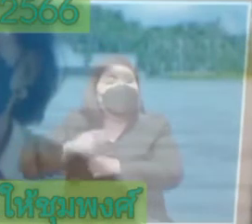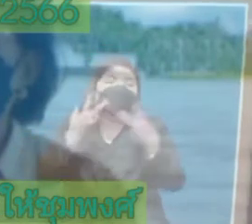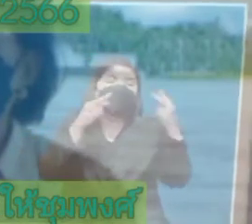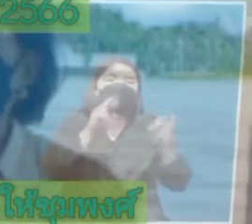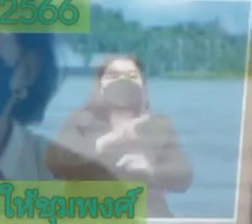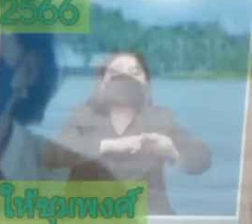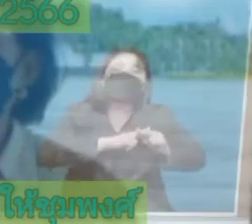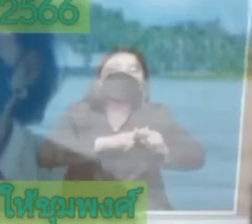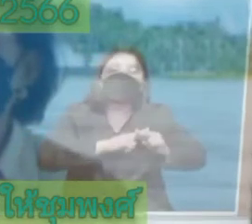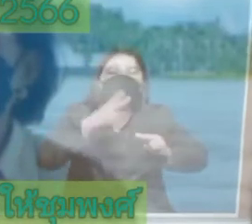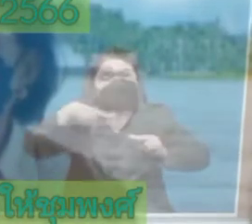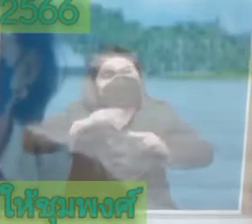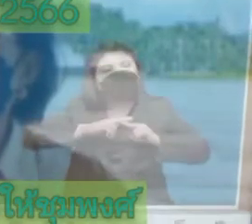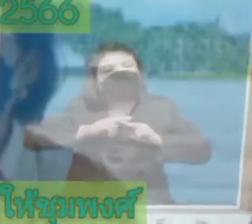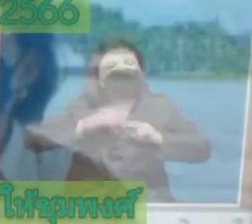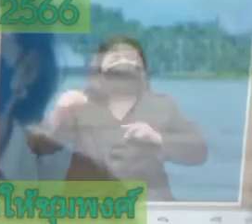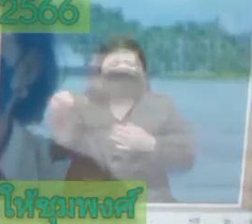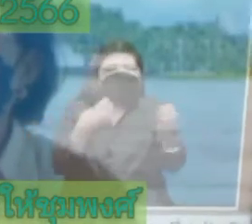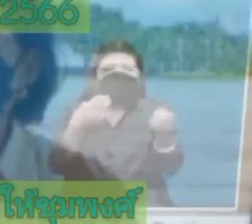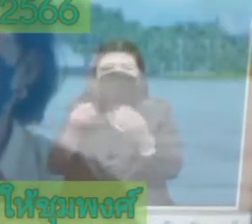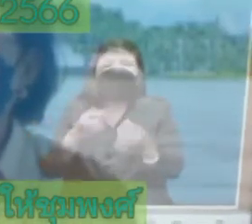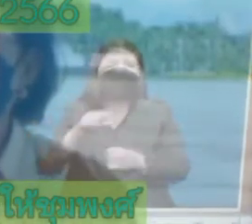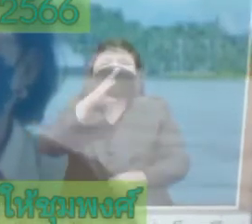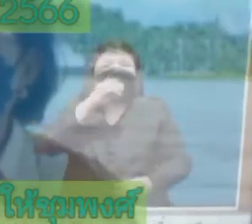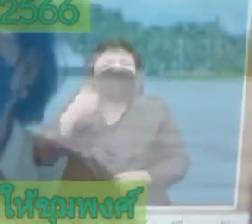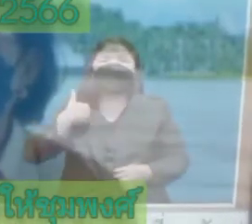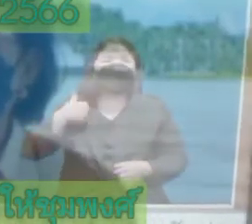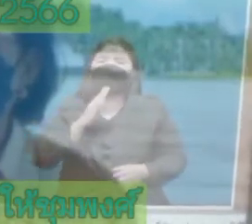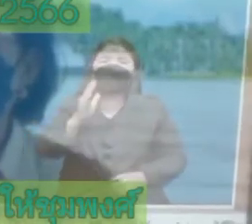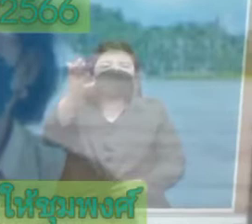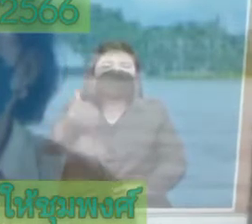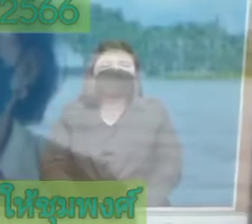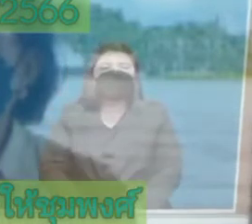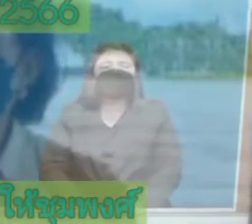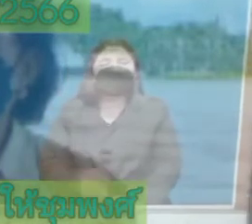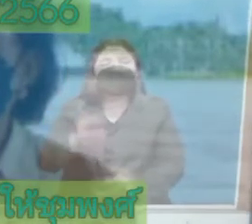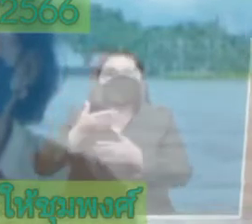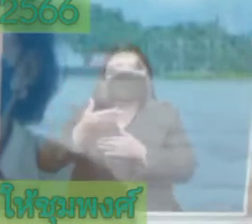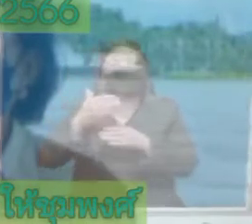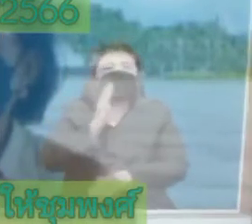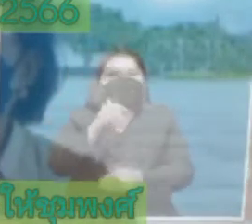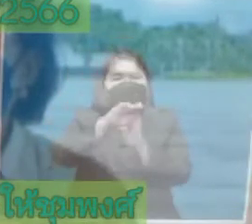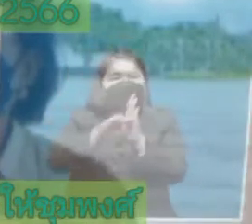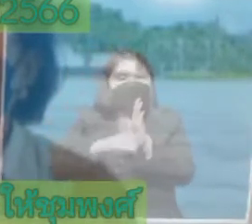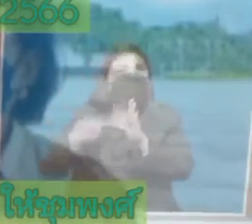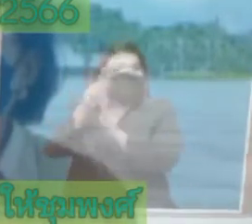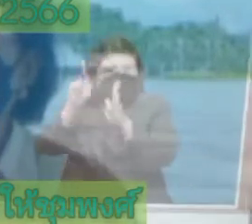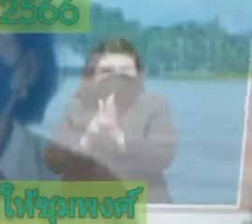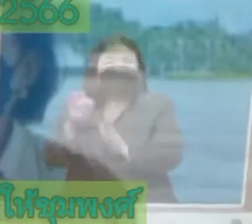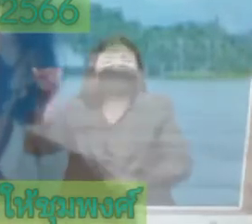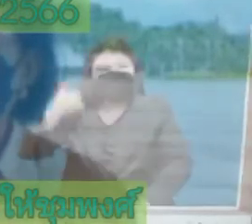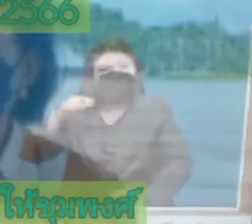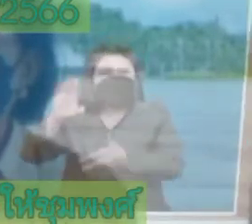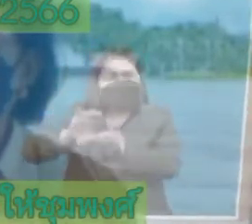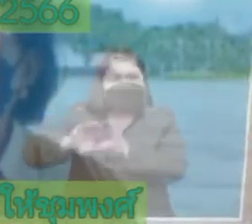องไว้เอื้อประโยชน์ท่านพูดอย่างนี้ท่านพูดแบบไม่มีหลักการเลยนะหลักการใช้งบประมาณแผ่นดินมีทุกกฎมีกฎหมายอยู่ทุกข้อทุกระเบียบใช้เ